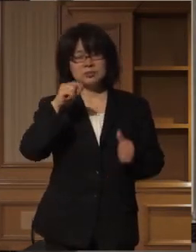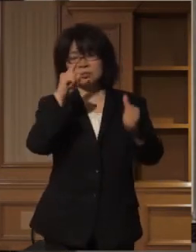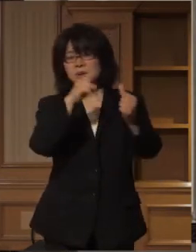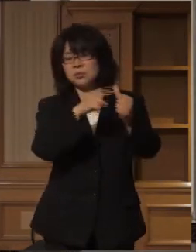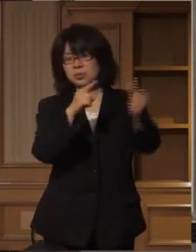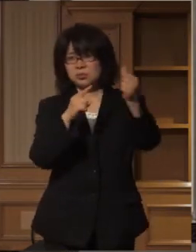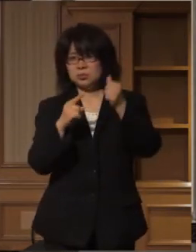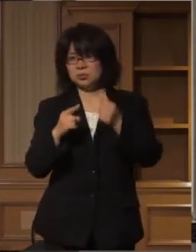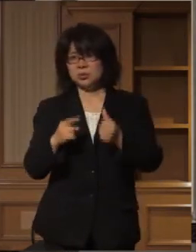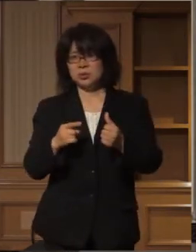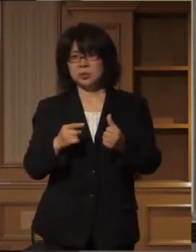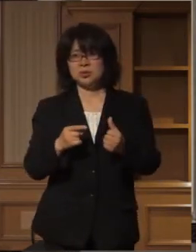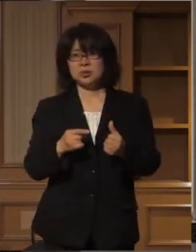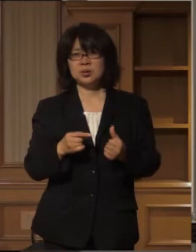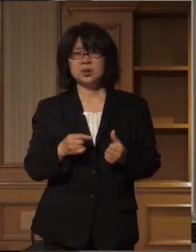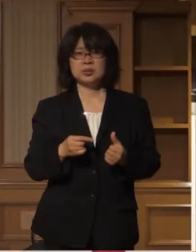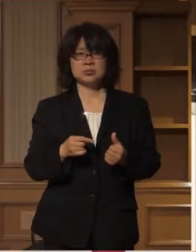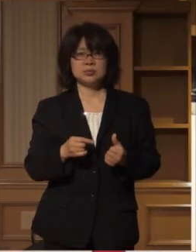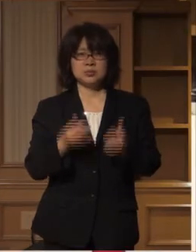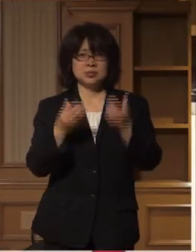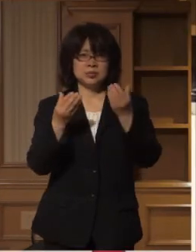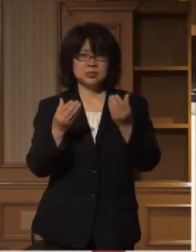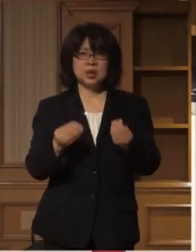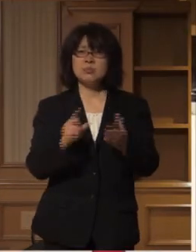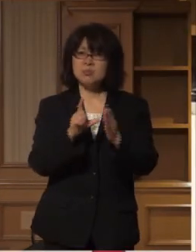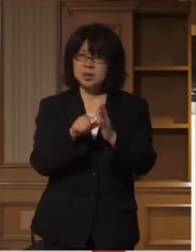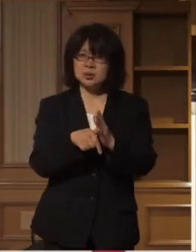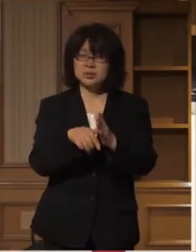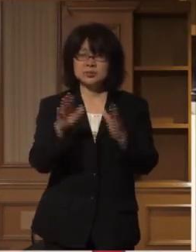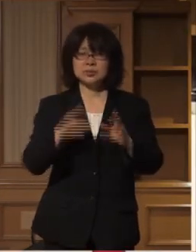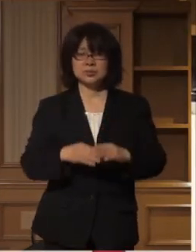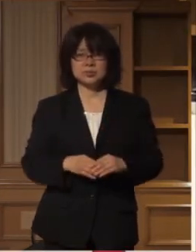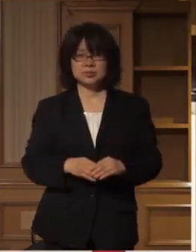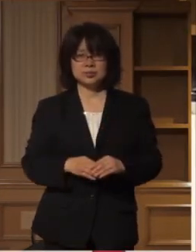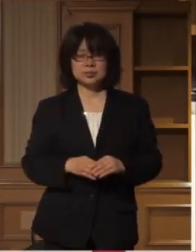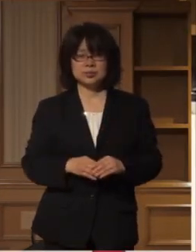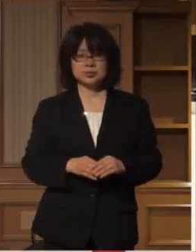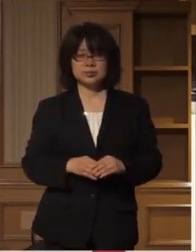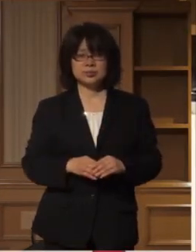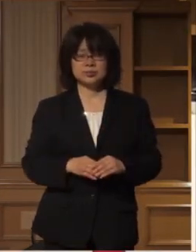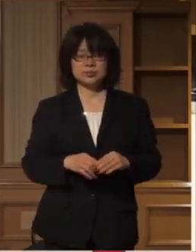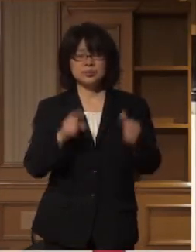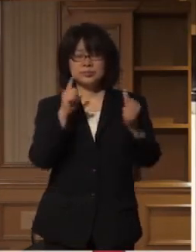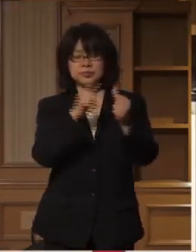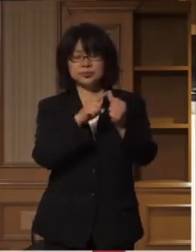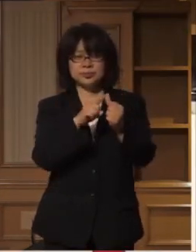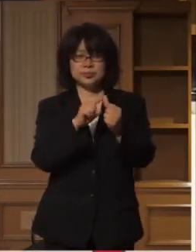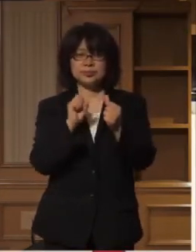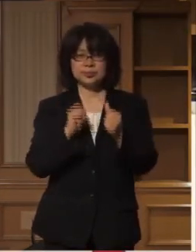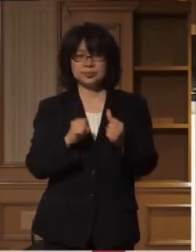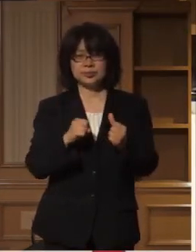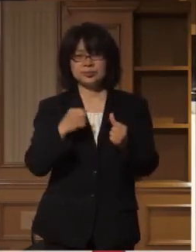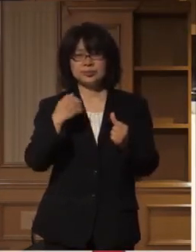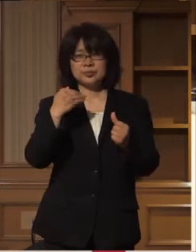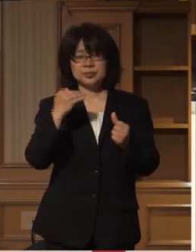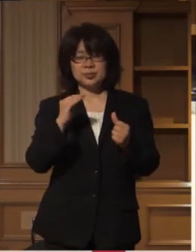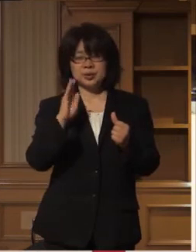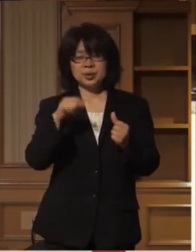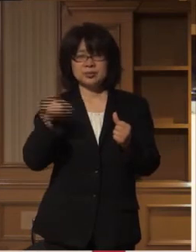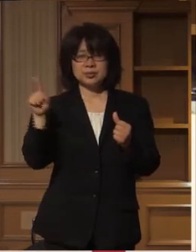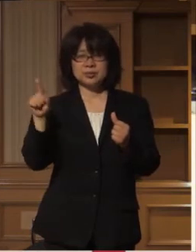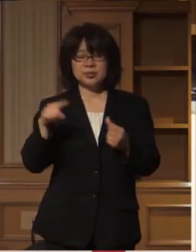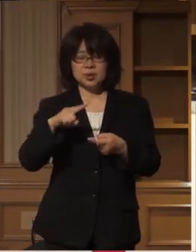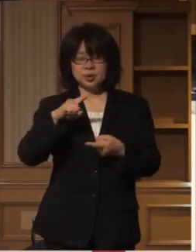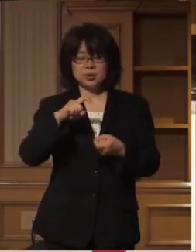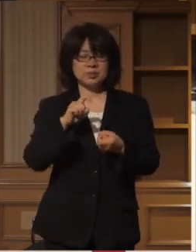から、仮に世界一の預言者っていう人が来て預言したとしても、吟味しないといけない。神から